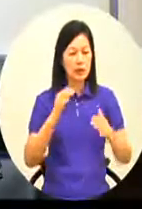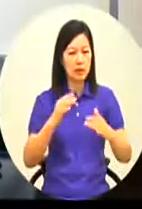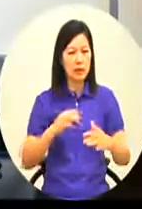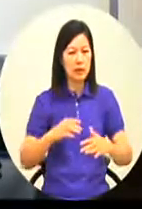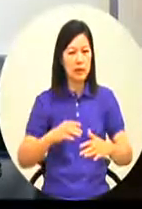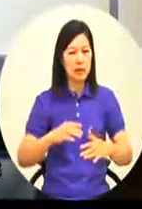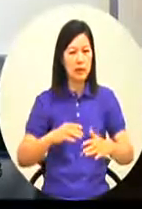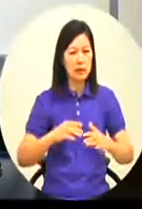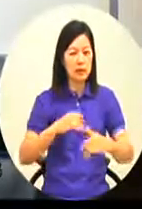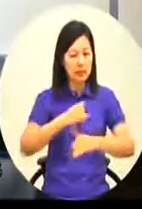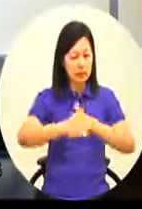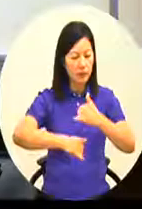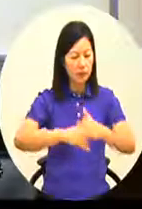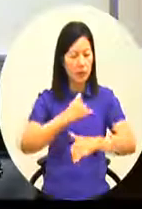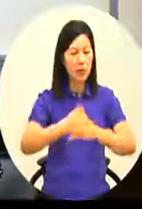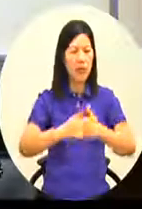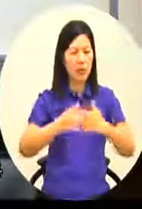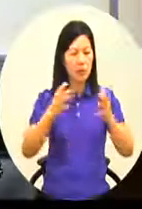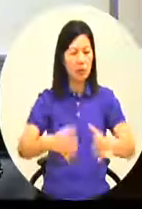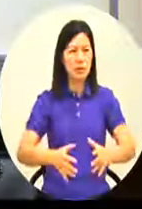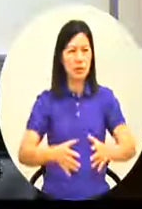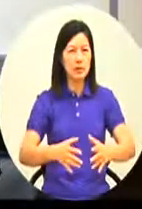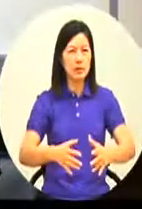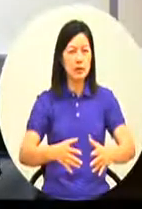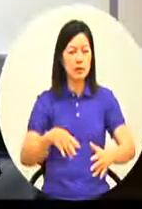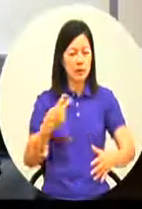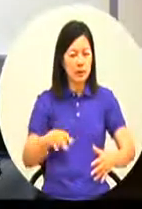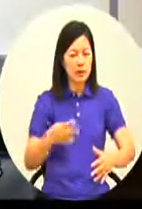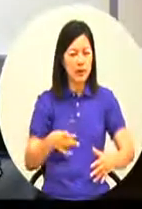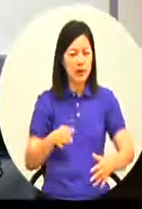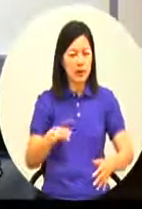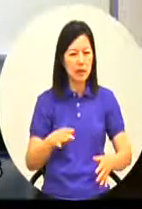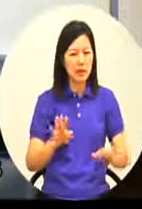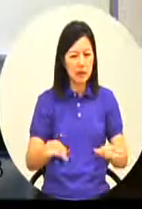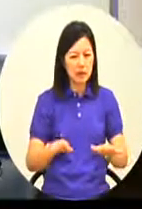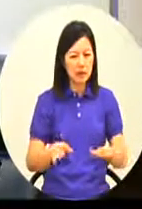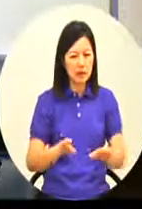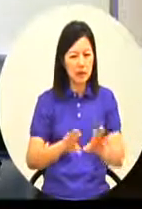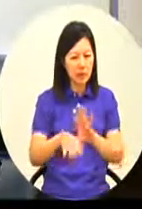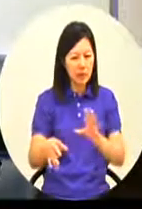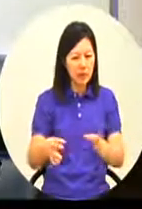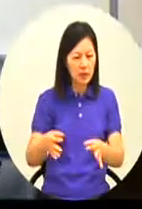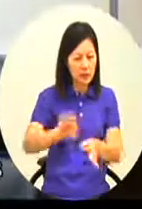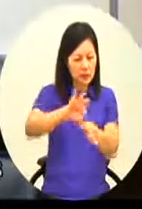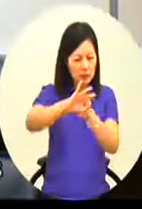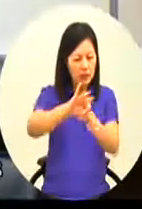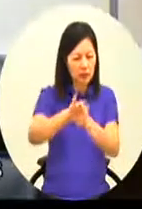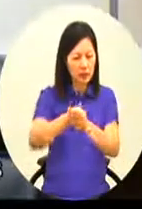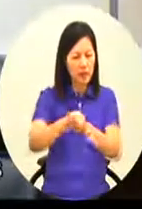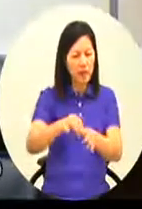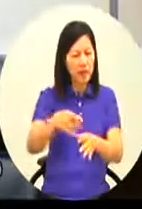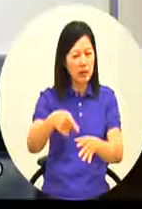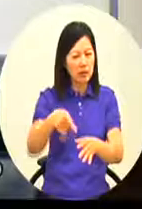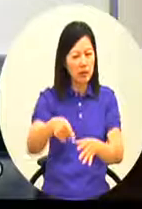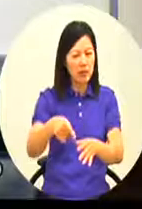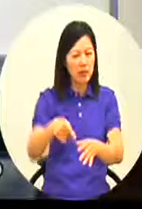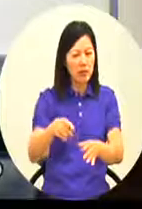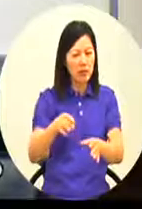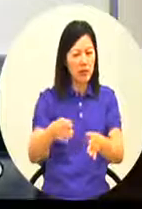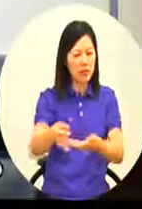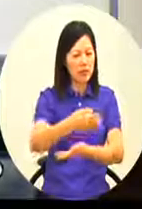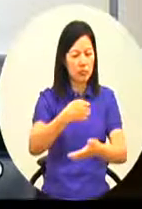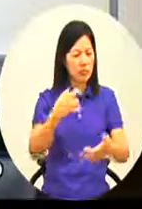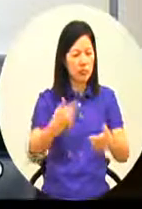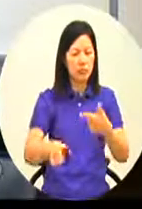地上，然后你瞬间用这么大幅度的这个地价税哦，我想这个在居住正义